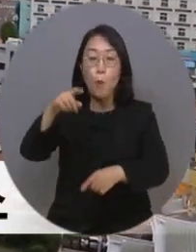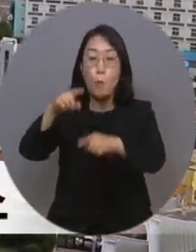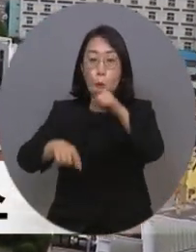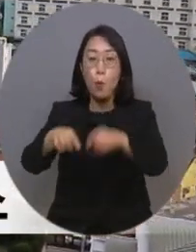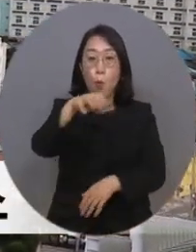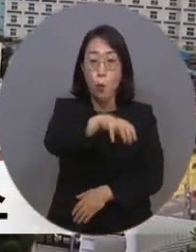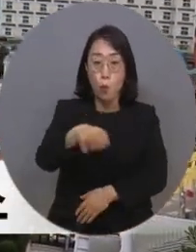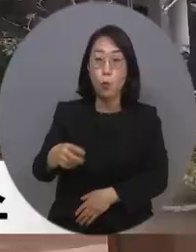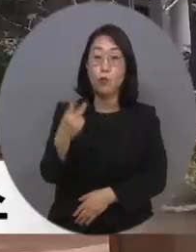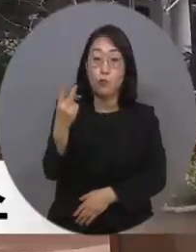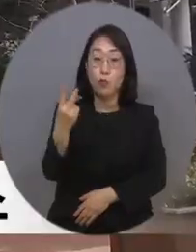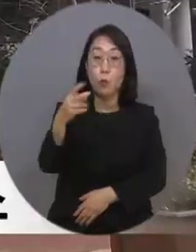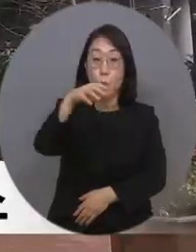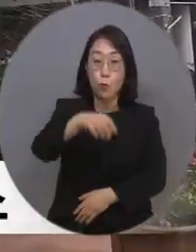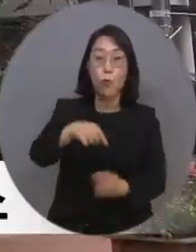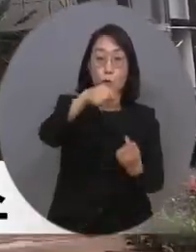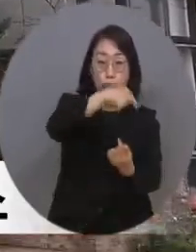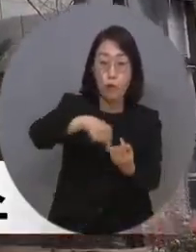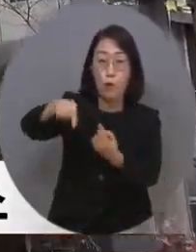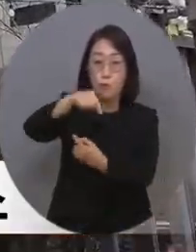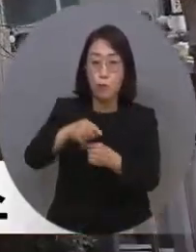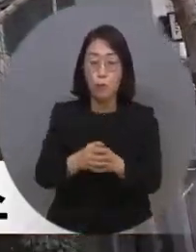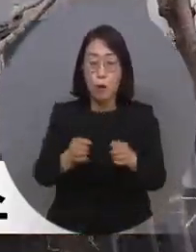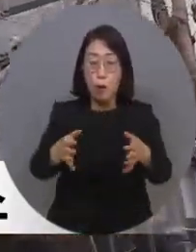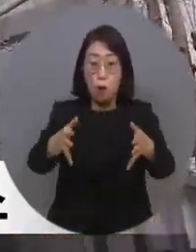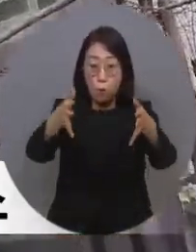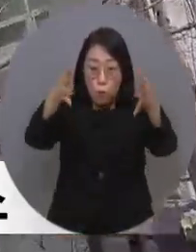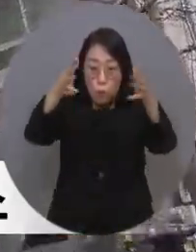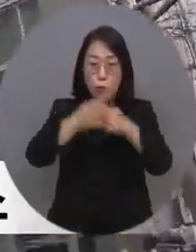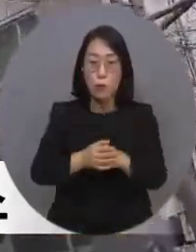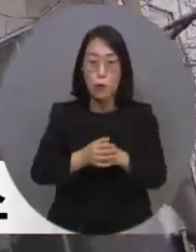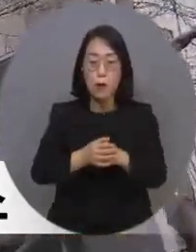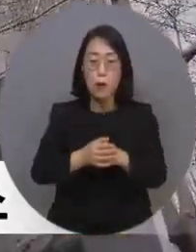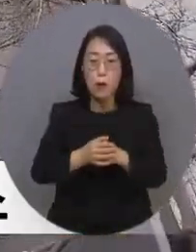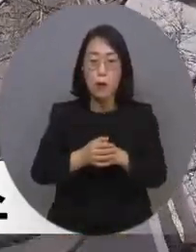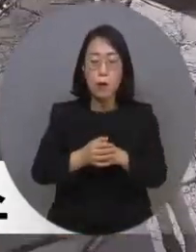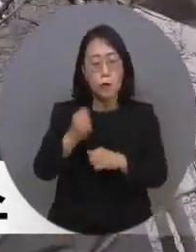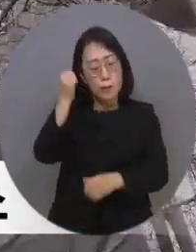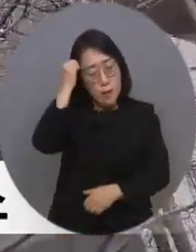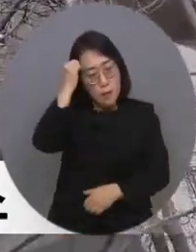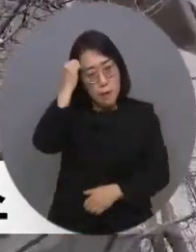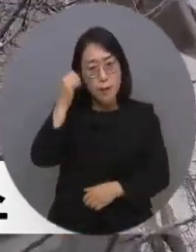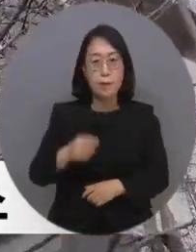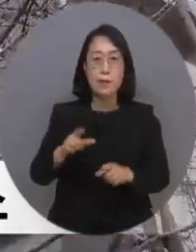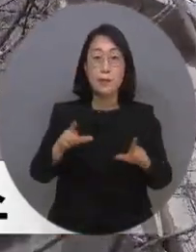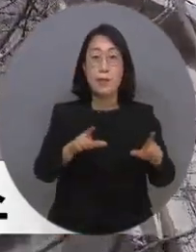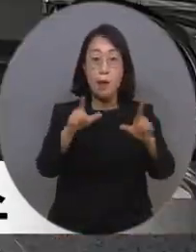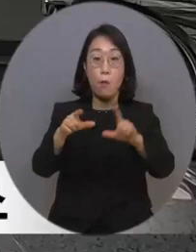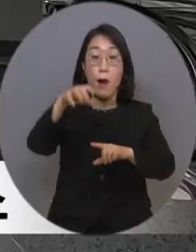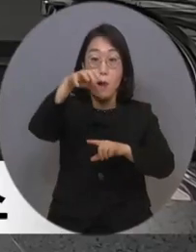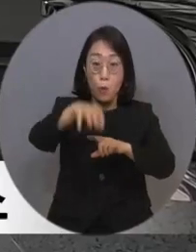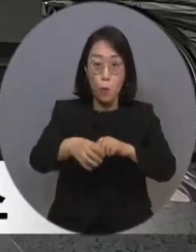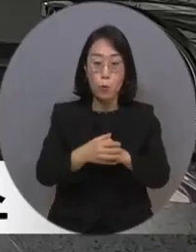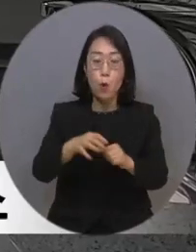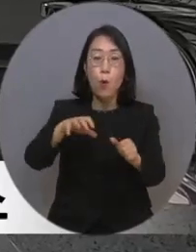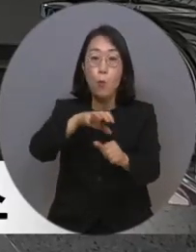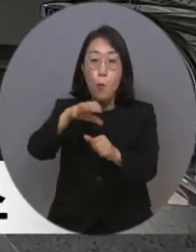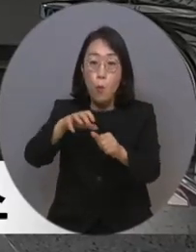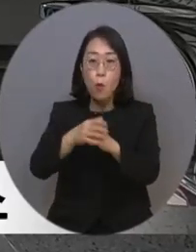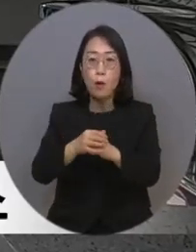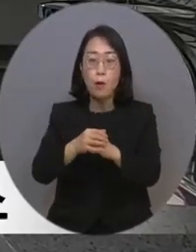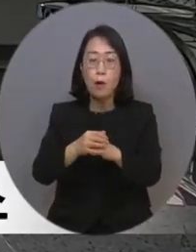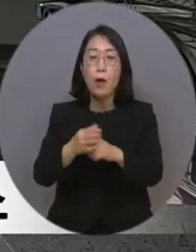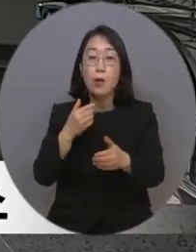두 곳에서 운영되며 각각 5층 건물에 자립준비 청년이 거주할 수 있는 생활관과 보호아동이